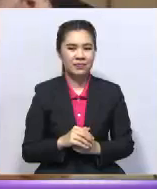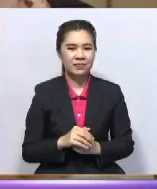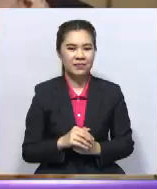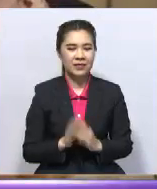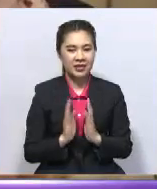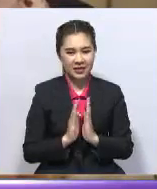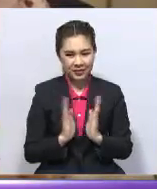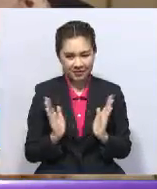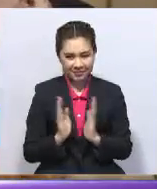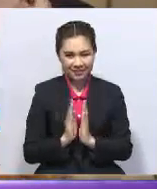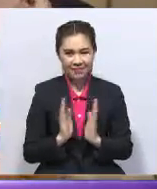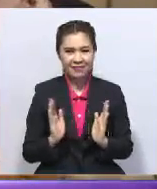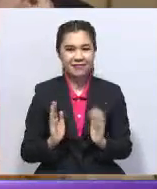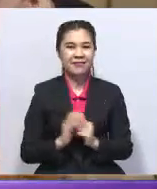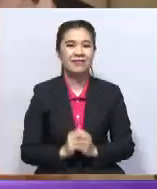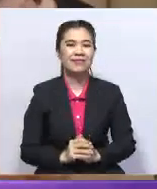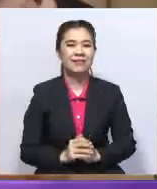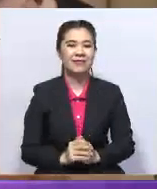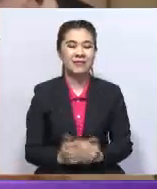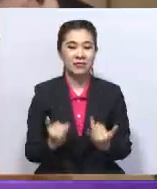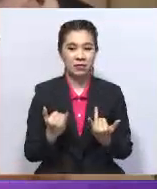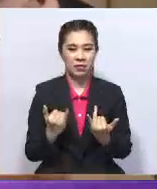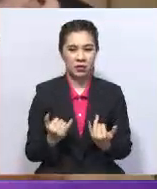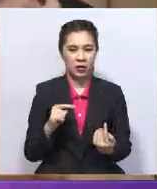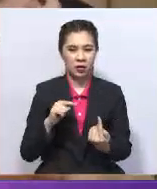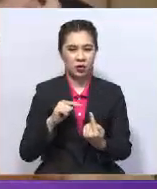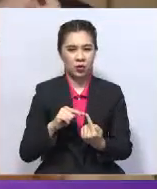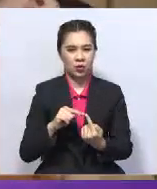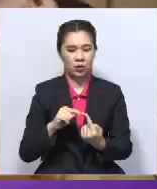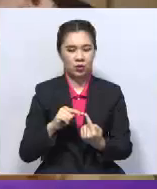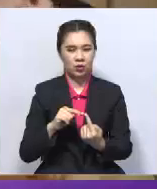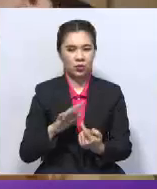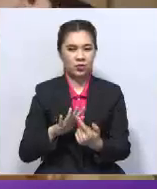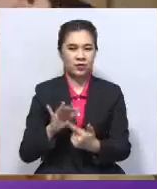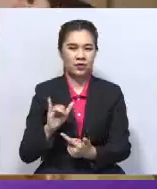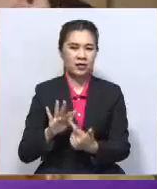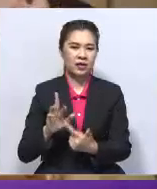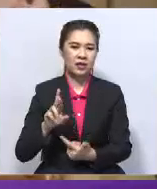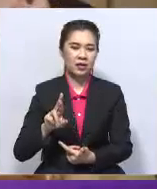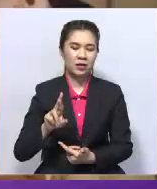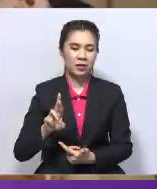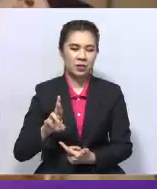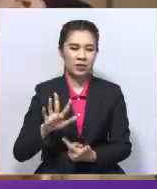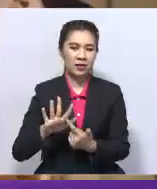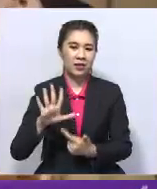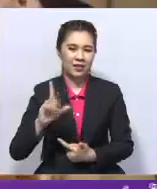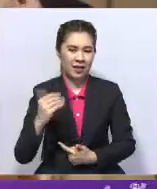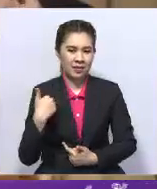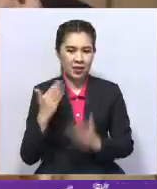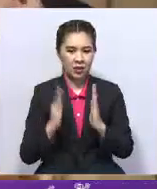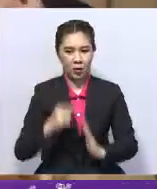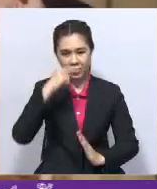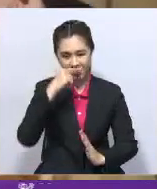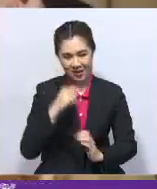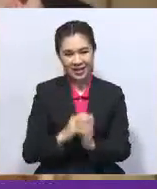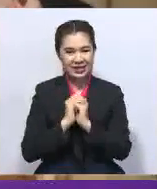ขอบคุณคุณศิริลักษณ์คุณสถานด้วยนะคะเรียกได้ว่าบรรยากาศที่ย่านเยาวราชปีนี้คราครับไปด้วยพี่น้องชาวไทยเชื้อสายจีนนะคะออกมา